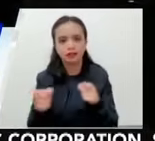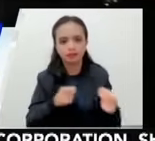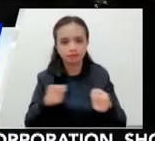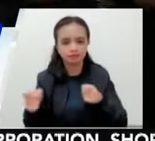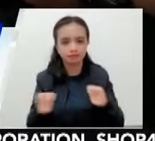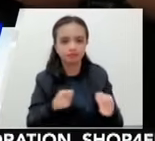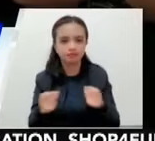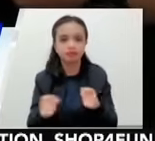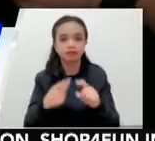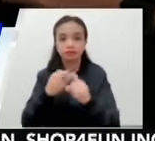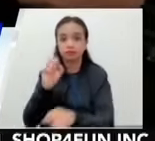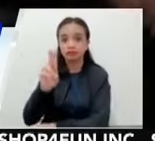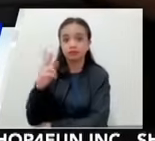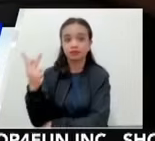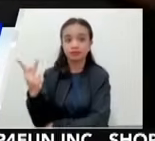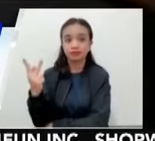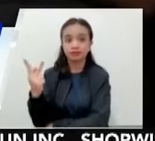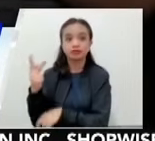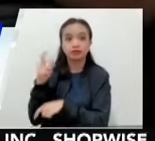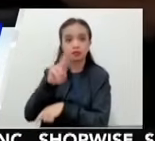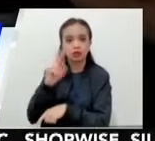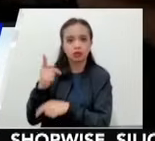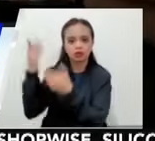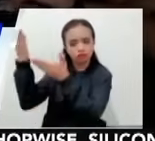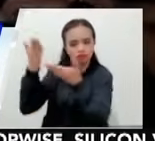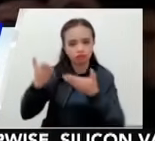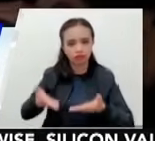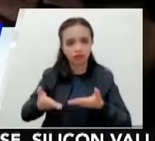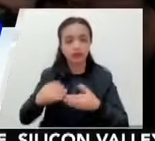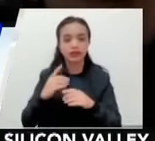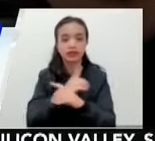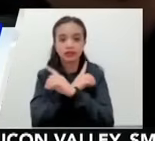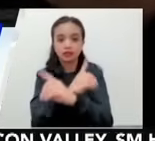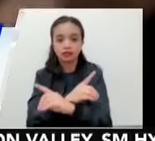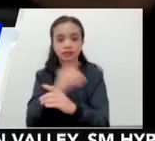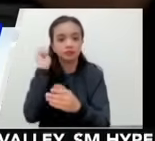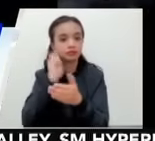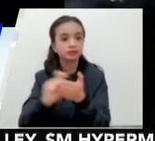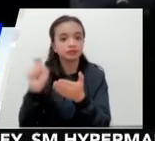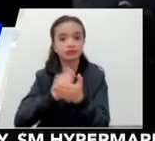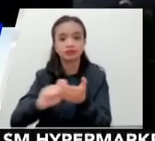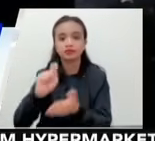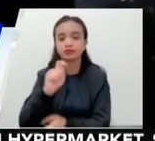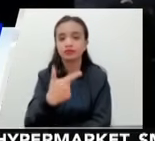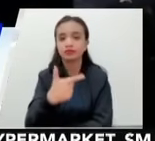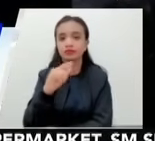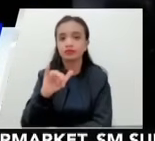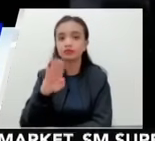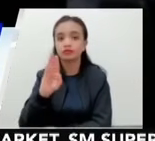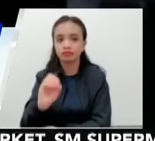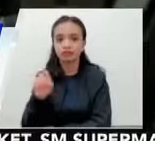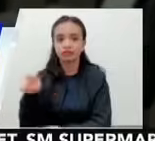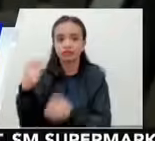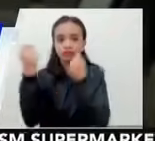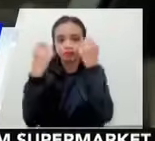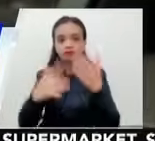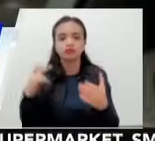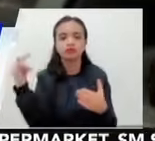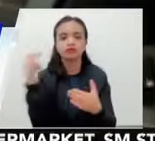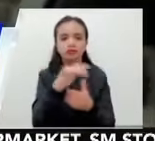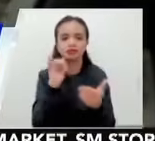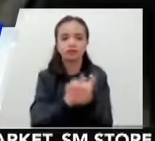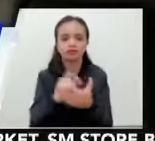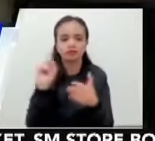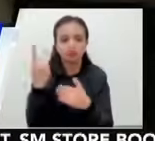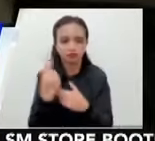United Kingdom ang flight simulator. Mismong si Defense Secretary Gilbert Teodoro na isa ring piloto ang nagpasinaya. Sa mga